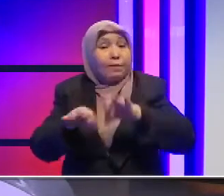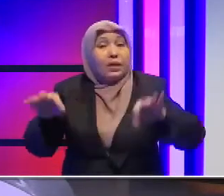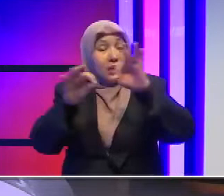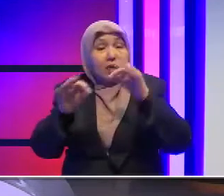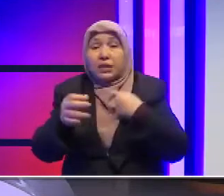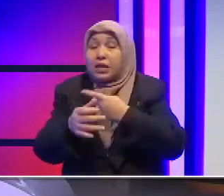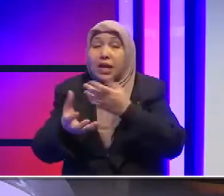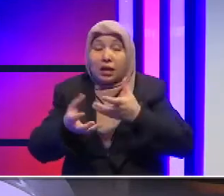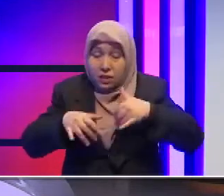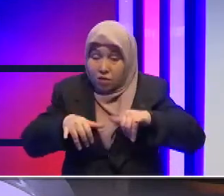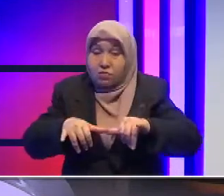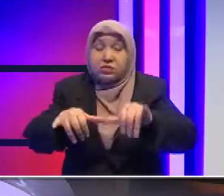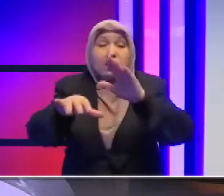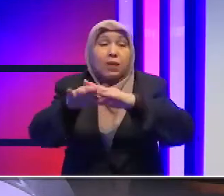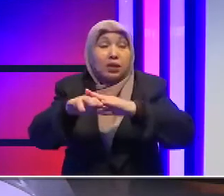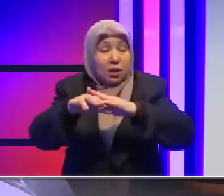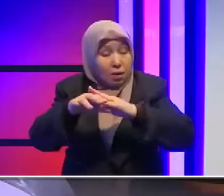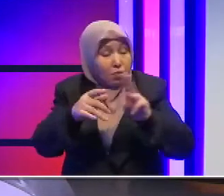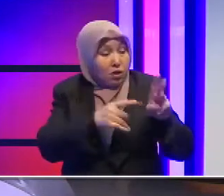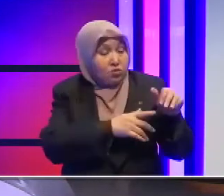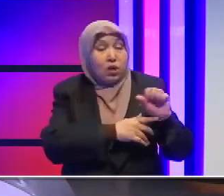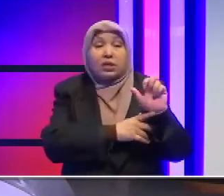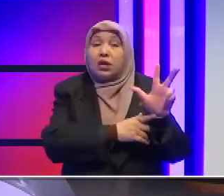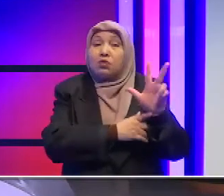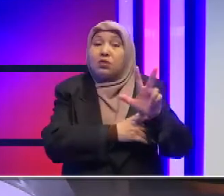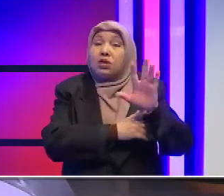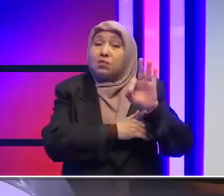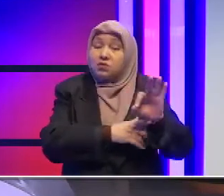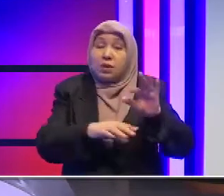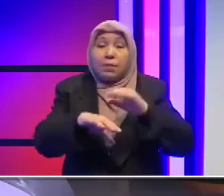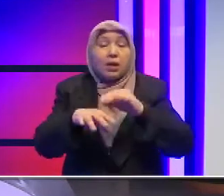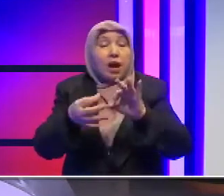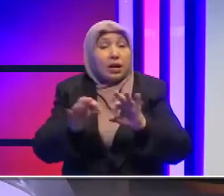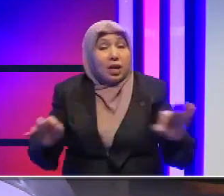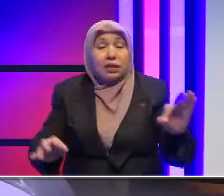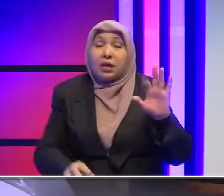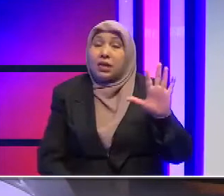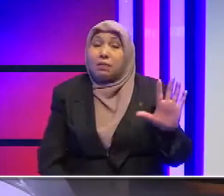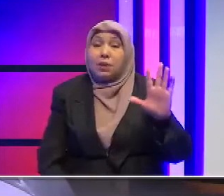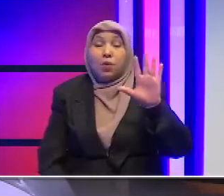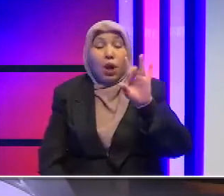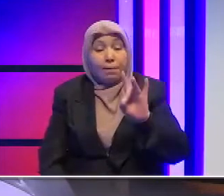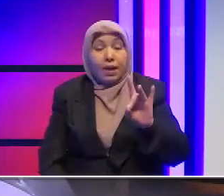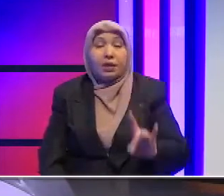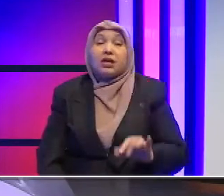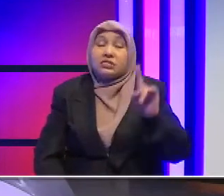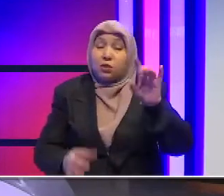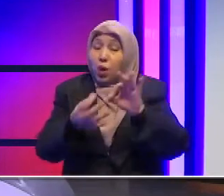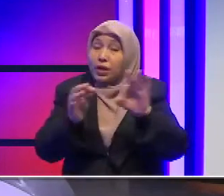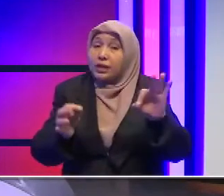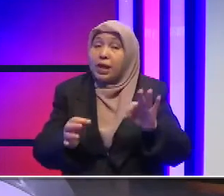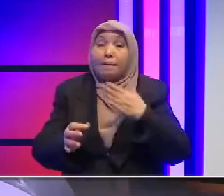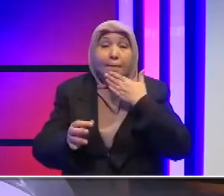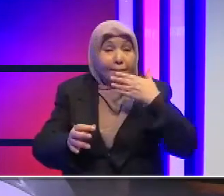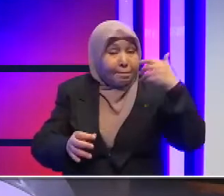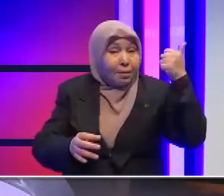nak teruskan pada halaman 339 pada ayat yang ke-58. Satu ayat yang menarik